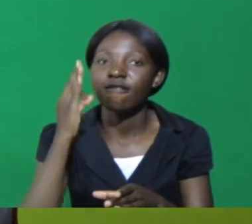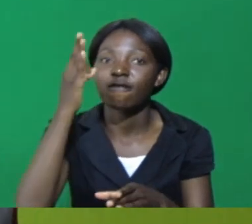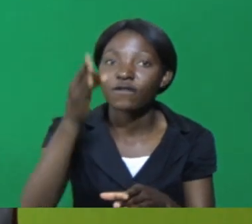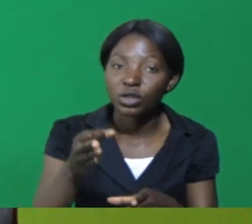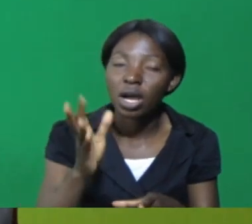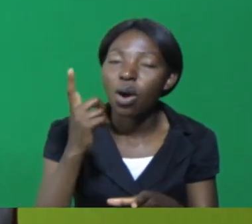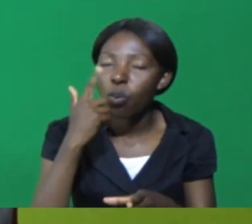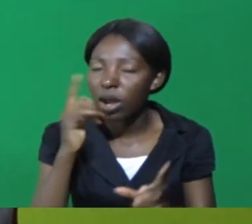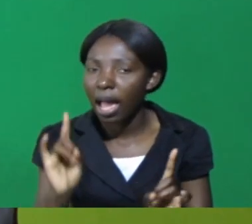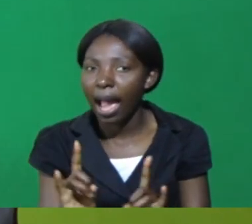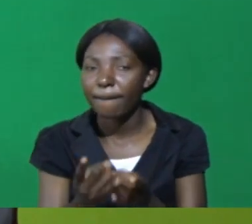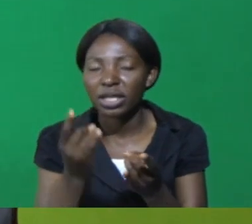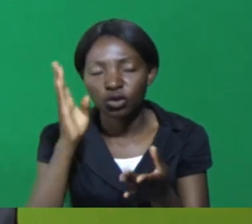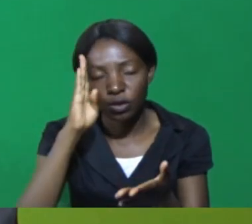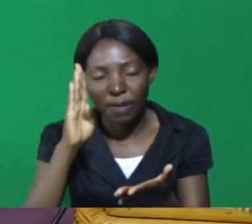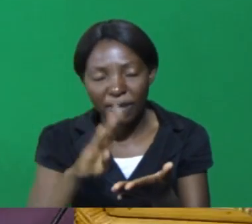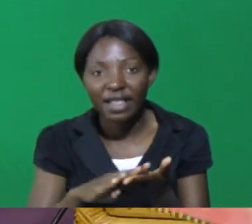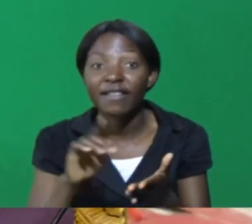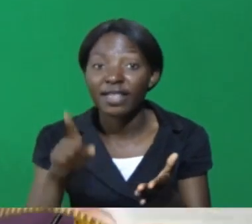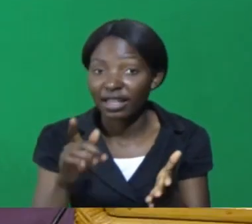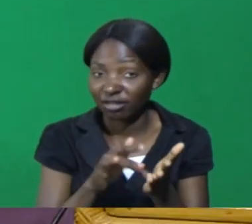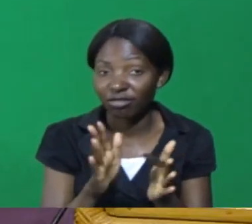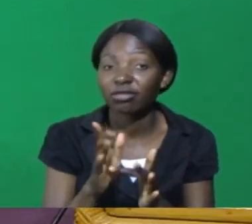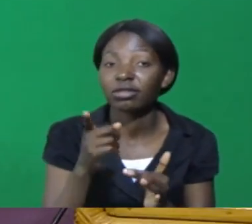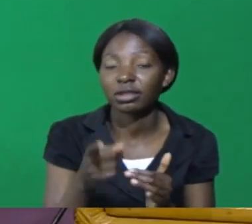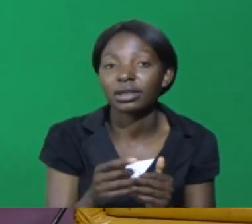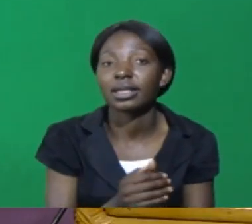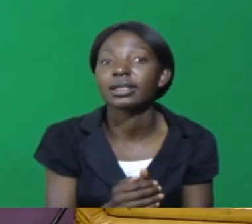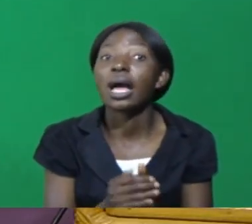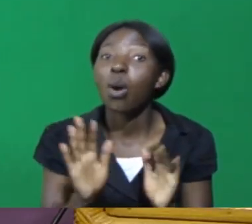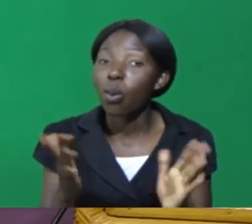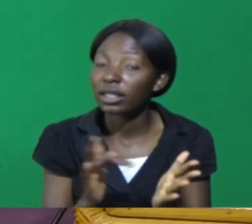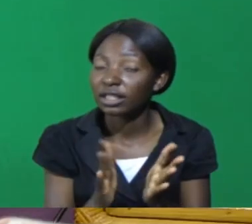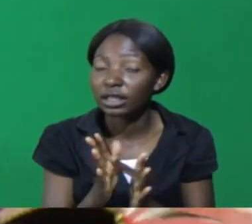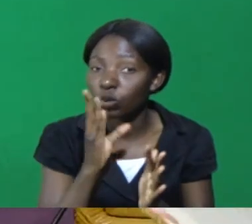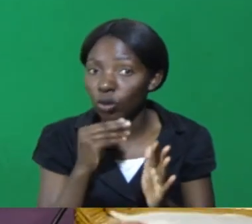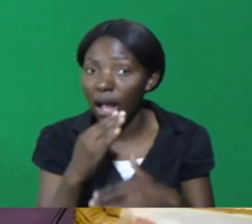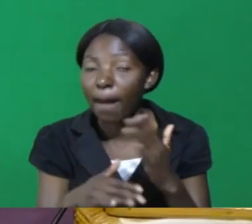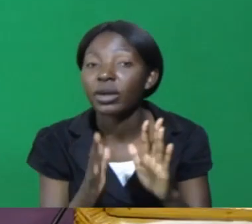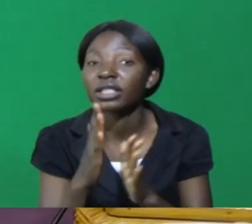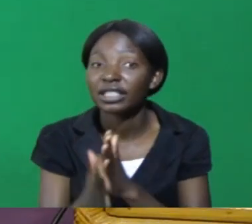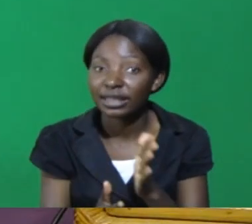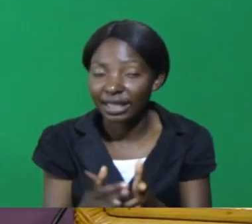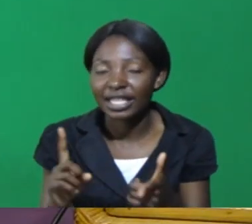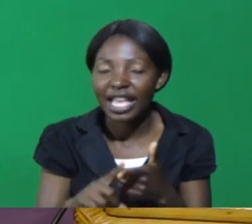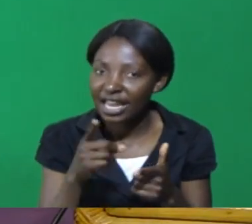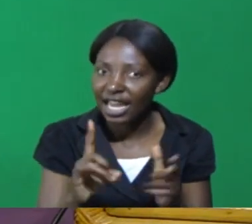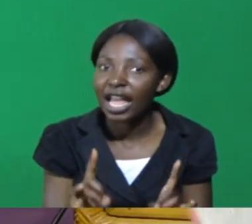zvichiitwa mugotenda kuti ndini. Chimwe Jesu chaanotaurira minongedzo iyi yobva